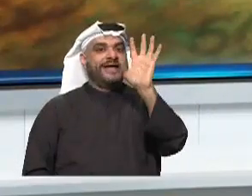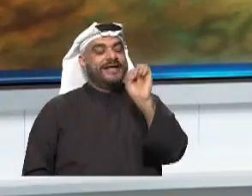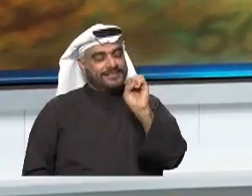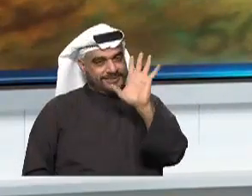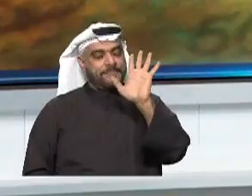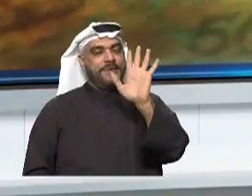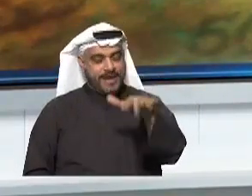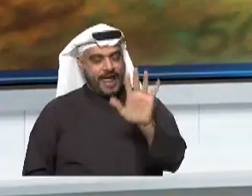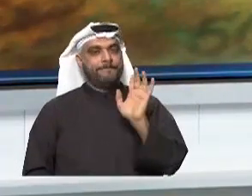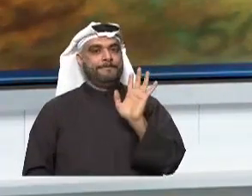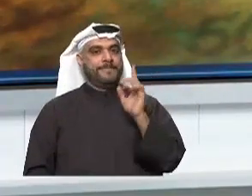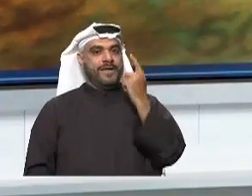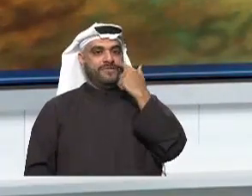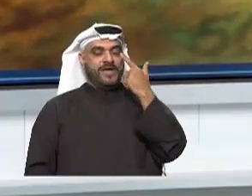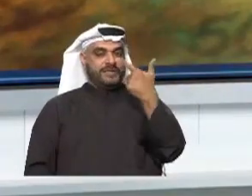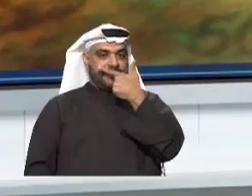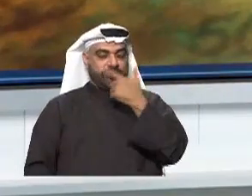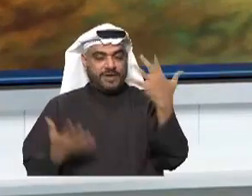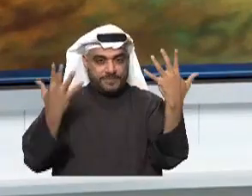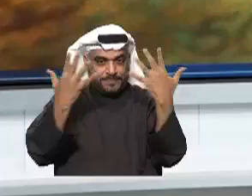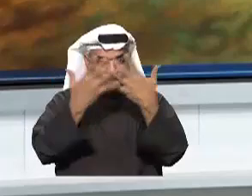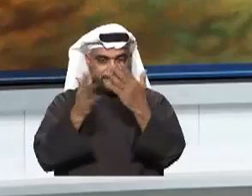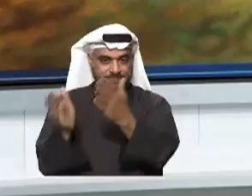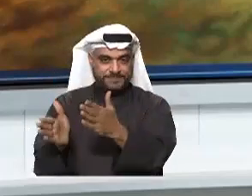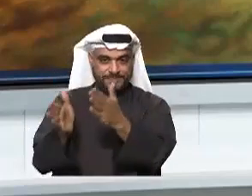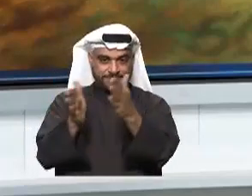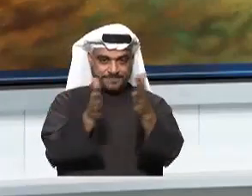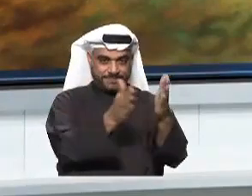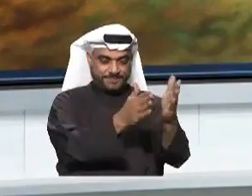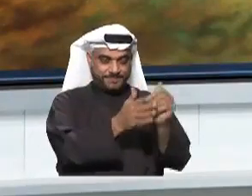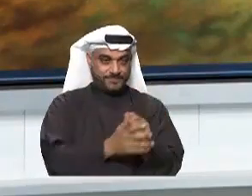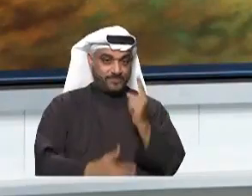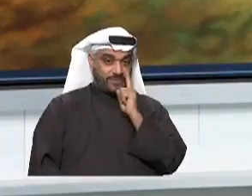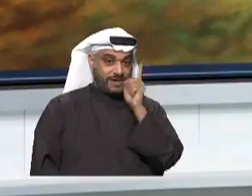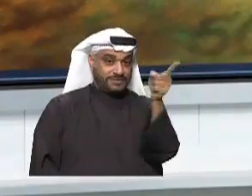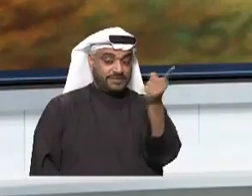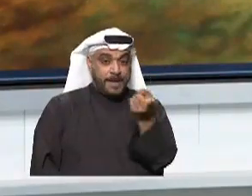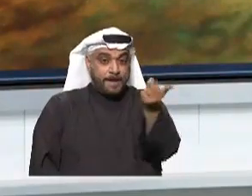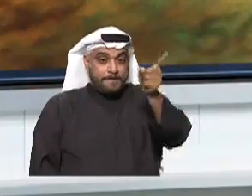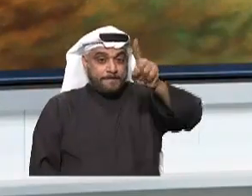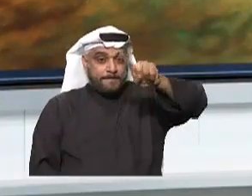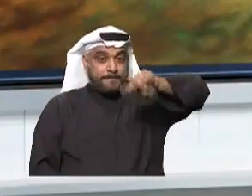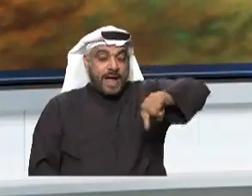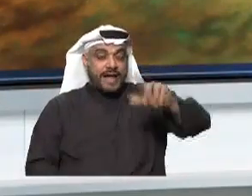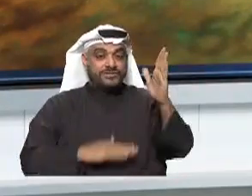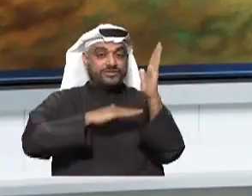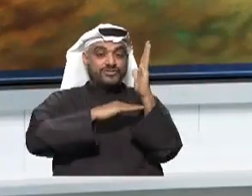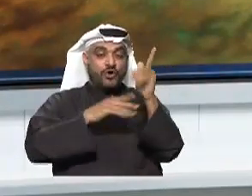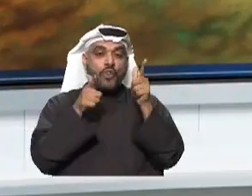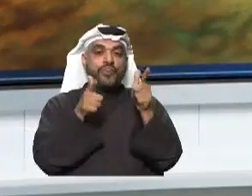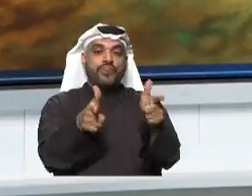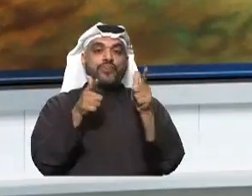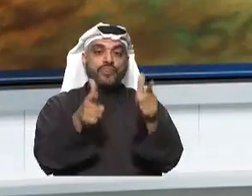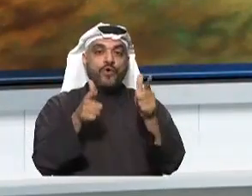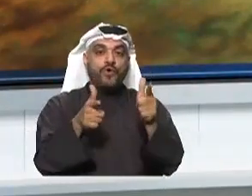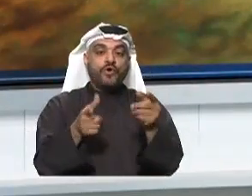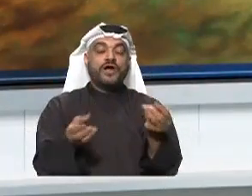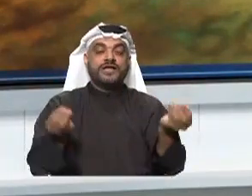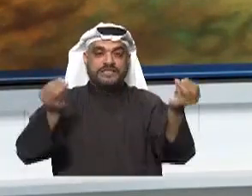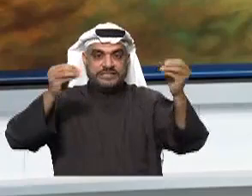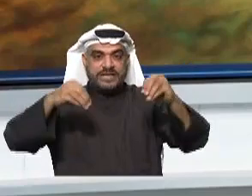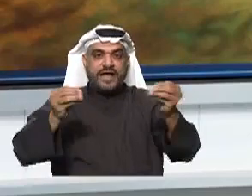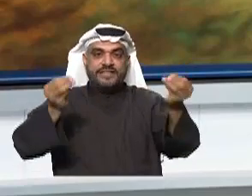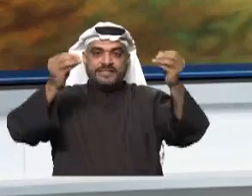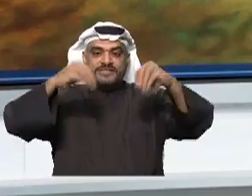تراوح ما بين 800 إلى 1000 متر. منتصف نهار الغد فرص الأمطار تزداد، وأيضا فرص السحب الركامية